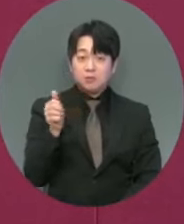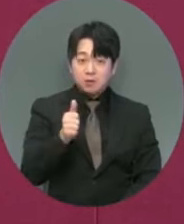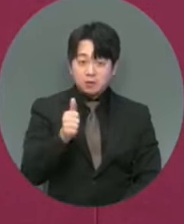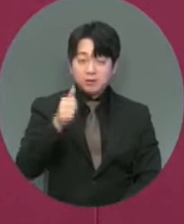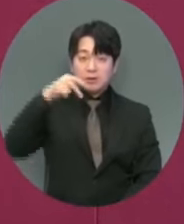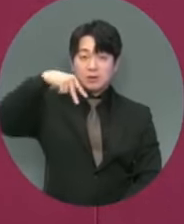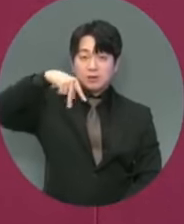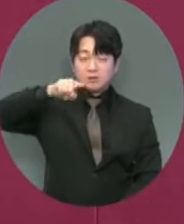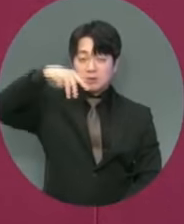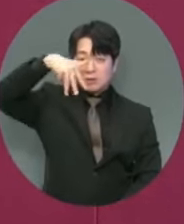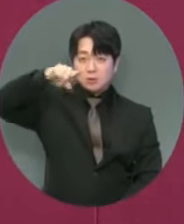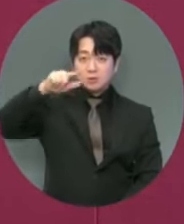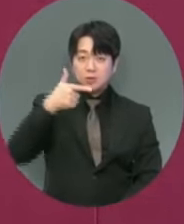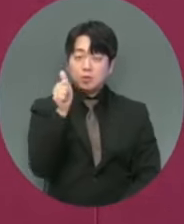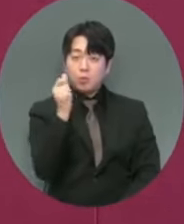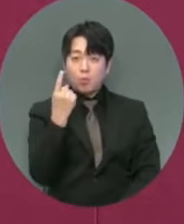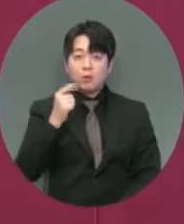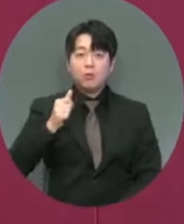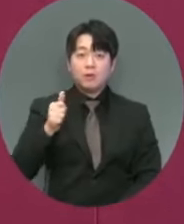서천호 의원,